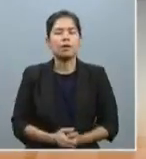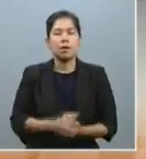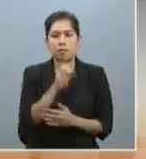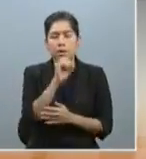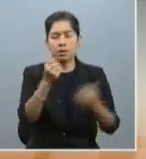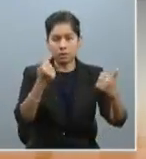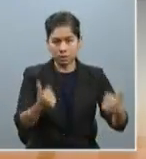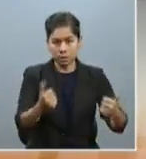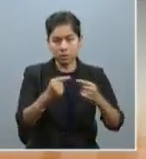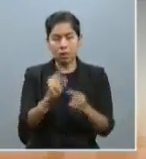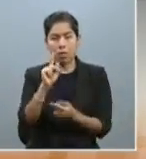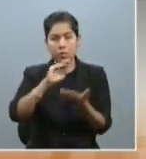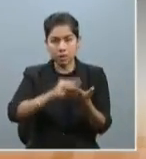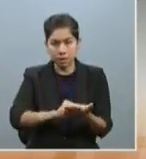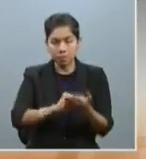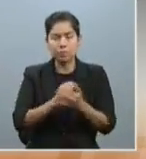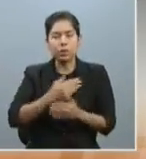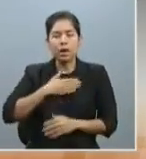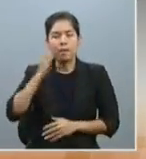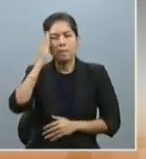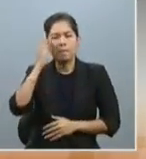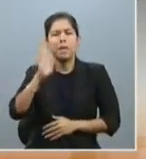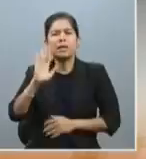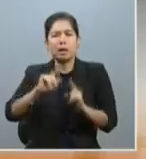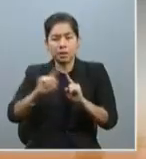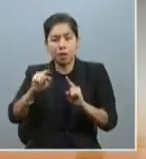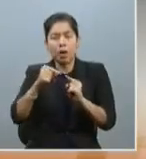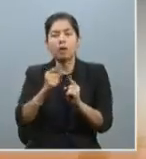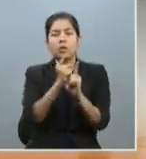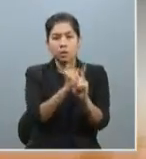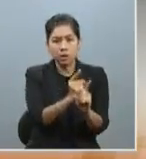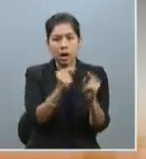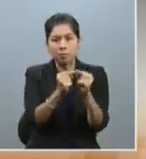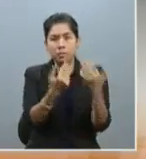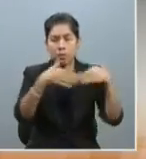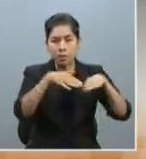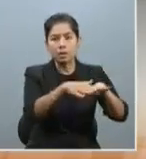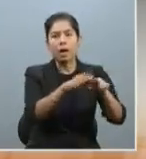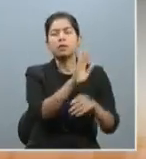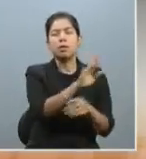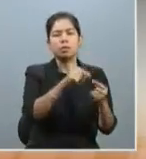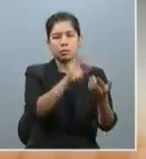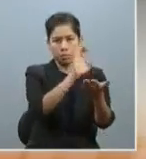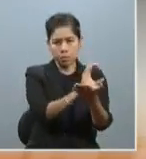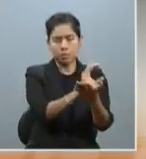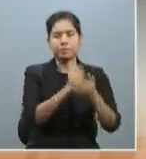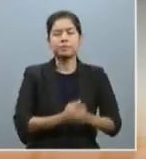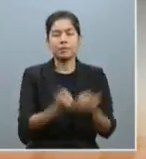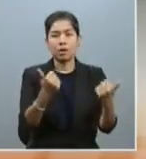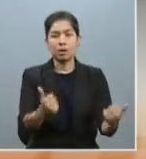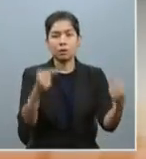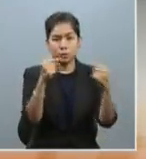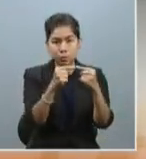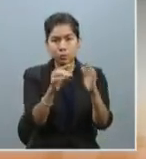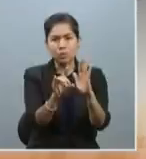ข้อมูลแม้ว่าจะไม่ได้ทราบในส่วนนั้นแต่ว่าสอดคล้องกับแนวทางการสืบสวนของทางเจ้าหน้าที่ตำรวจ ครับผมเอาเป็นว่าตอนนี้จุดสุดท้ายพูดตรงกัน